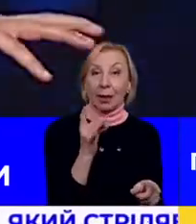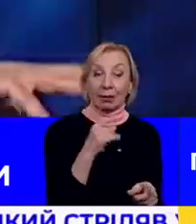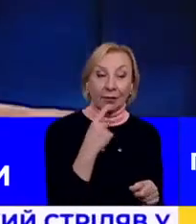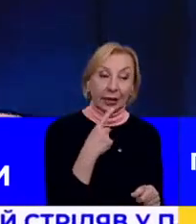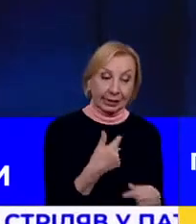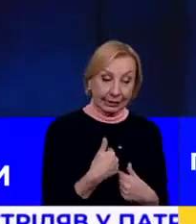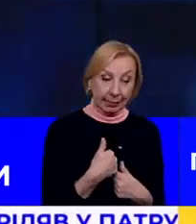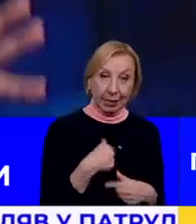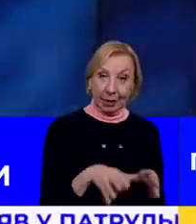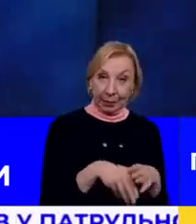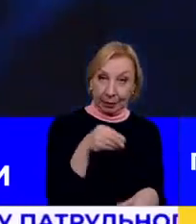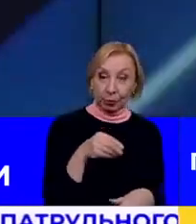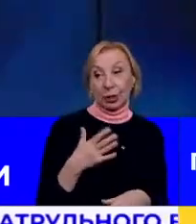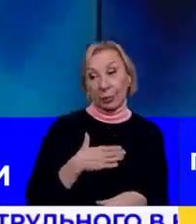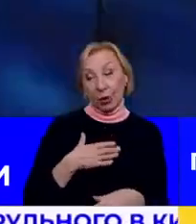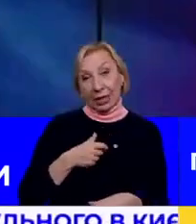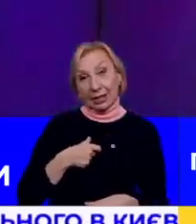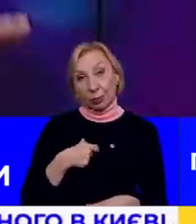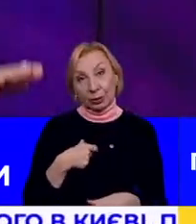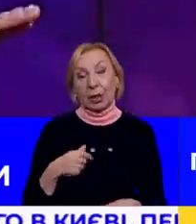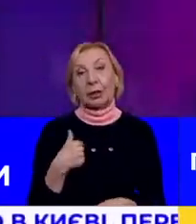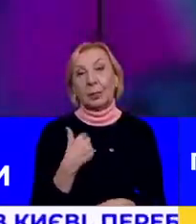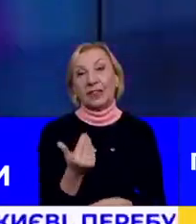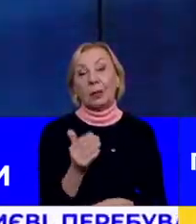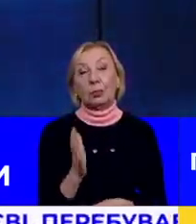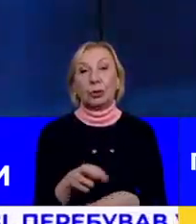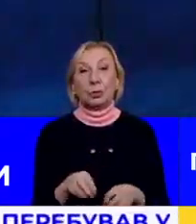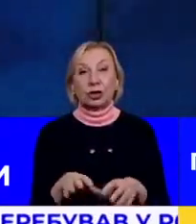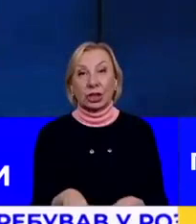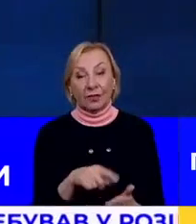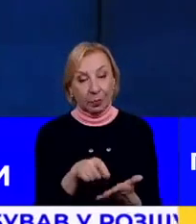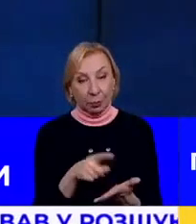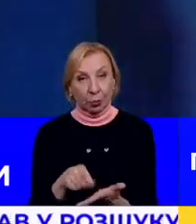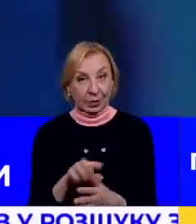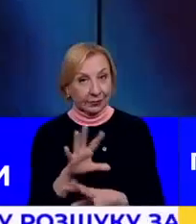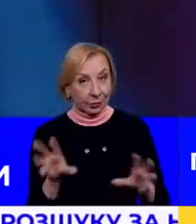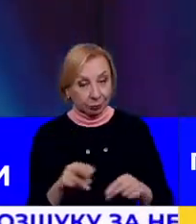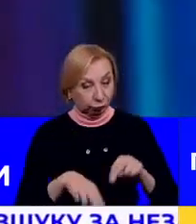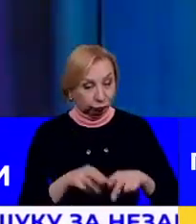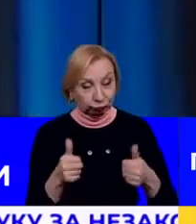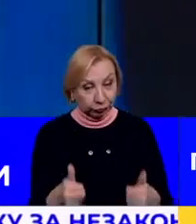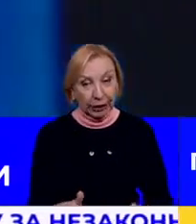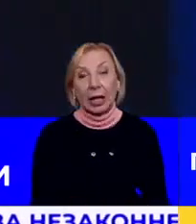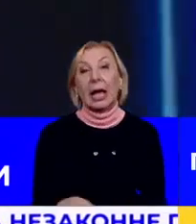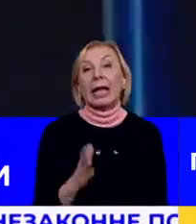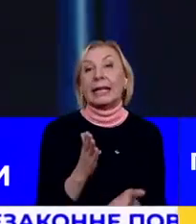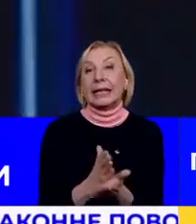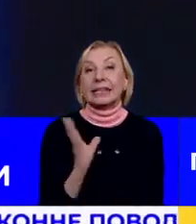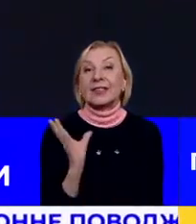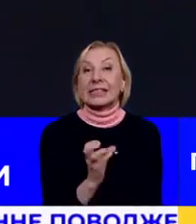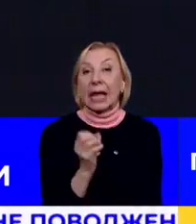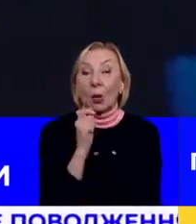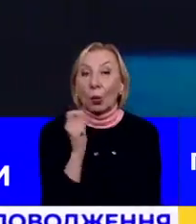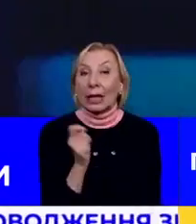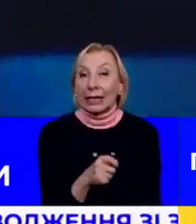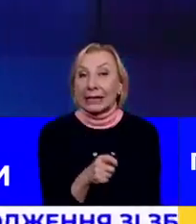тут будем решать местные вопросы, вопросы дорог, школ, садиков и так далее. И казалось бы, есть и всеукраинские проекты такие на